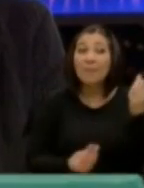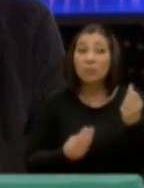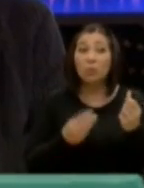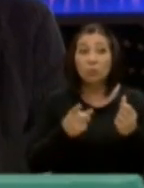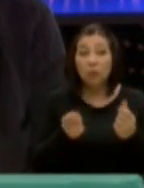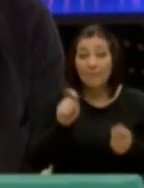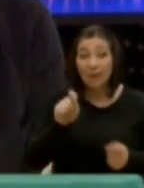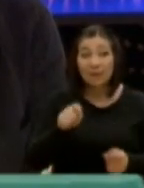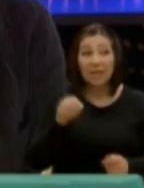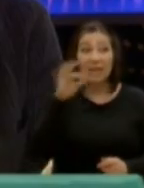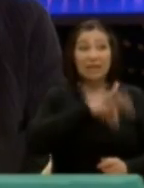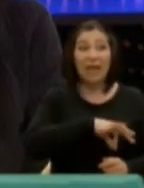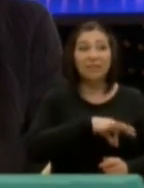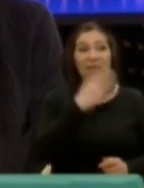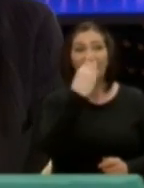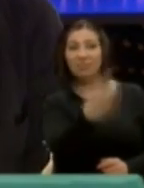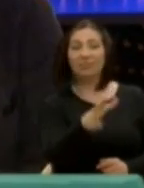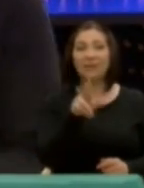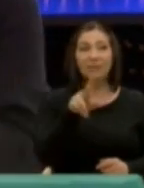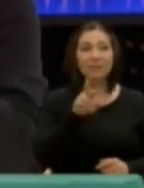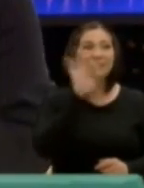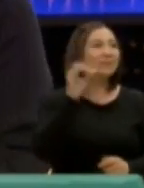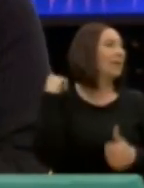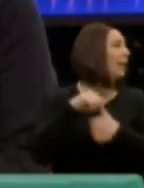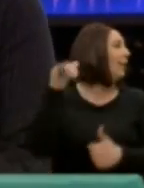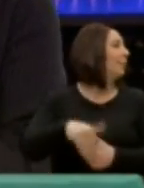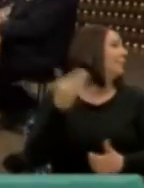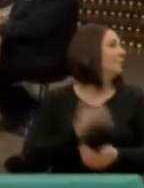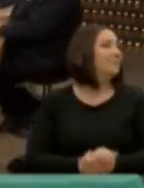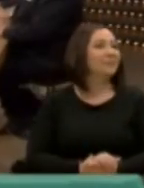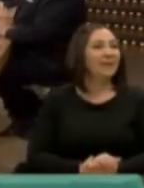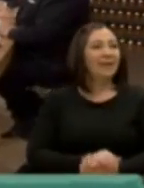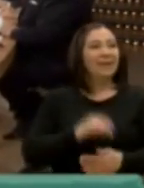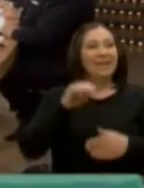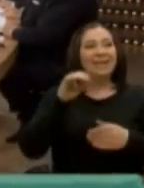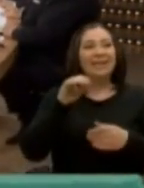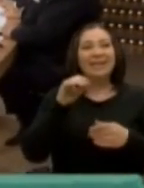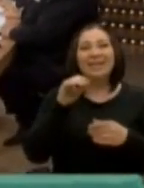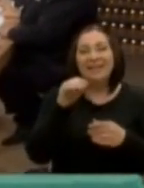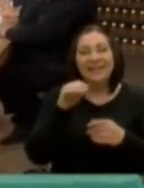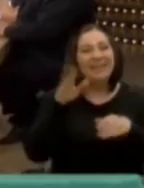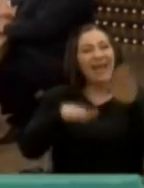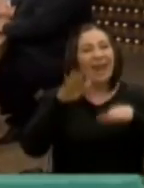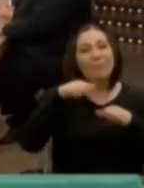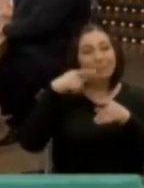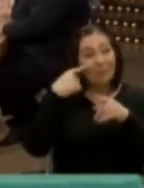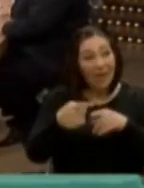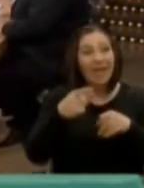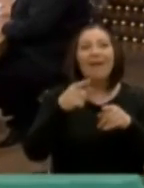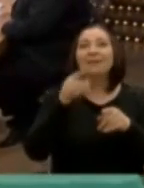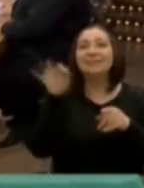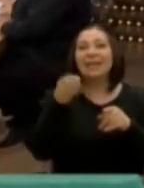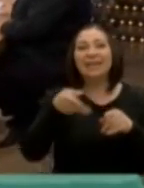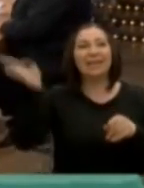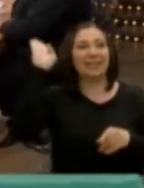üretirken. Kârından fedakarlık evet. ediyor. Sinek yine geldi. Sinek reklam arasına çıktı, inanamıyorum. Reklam